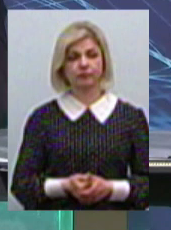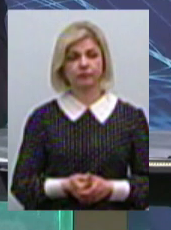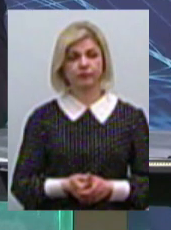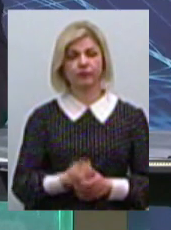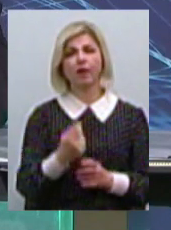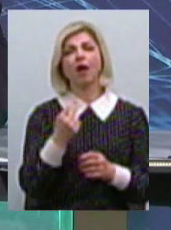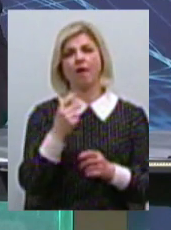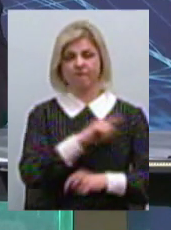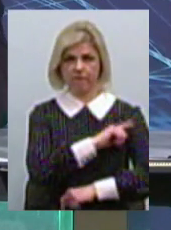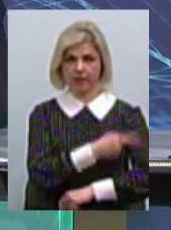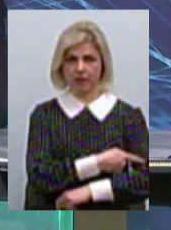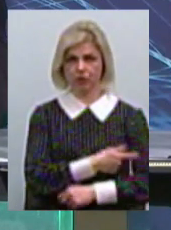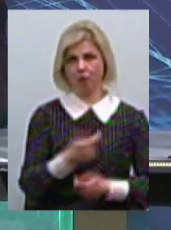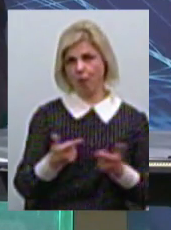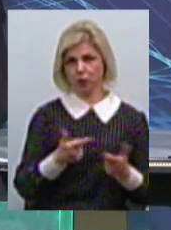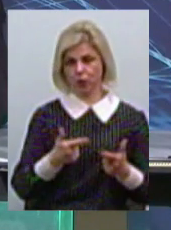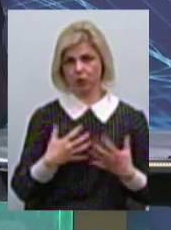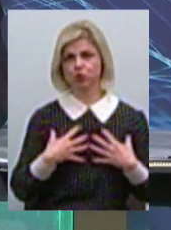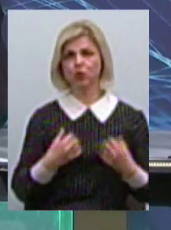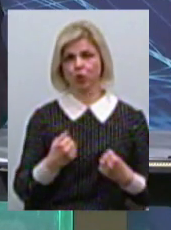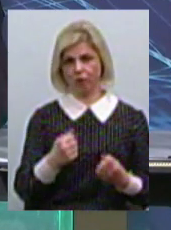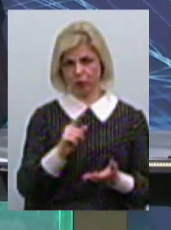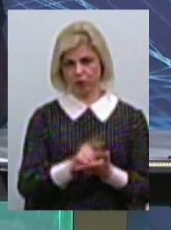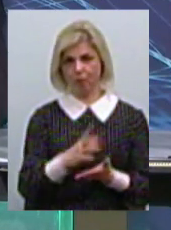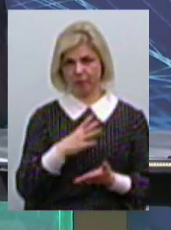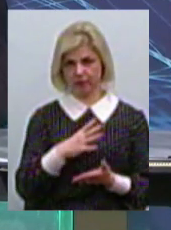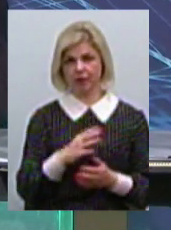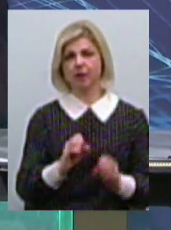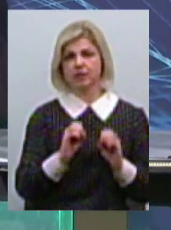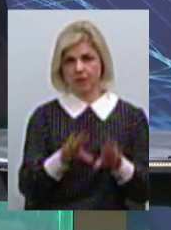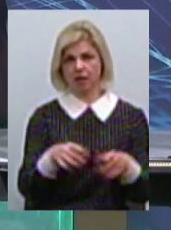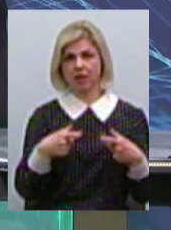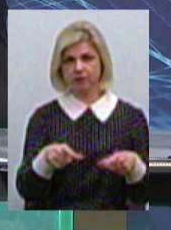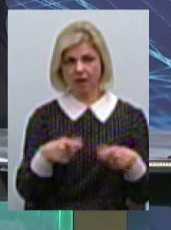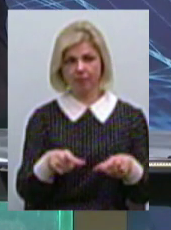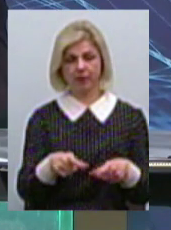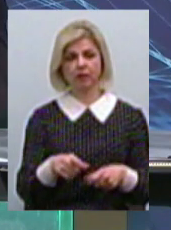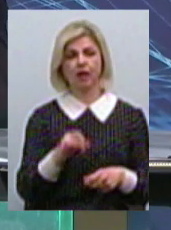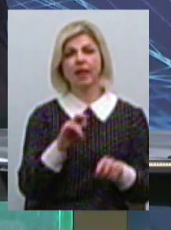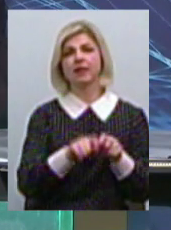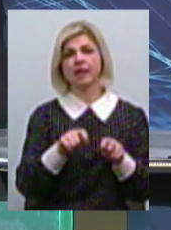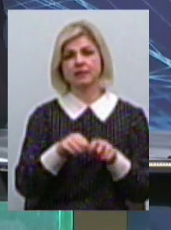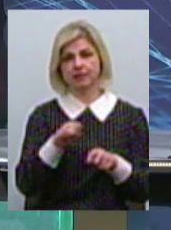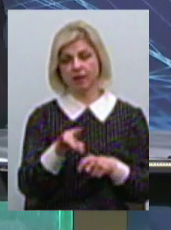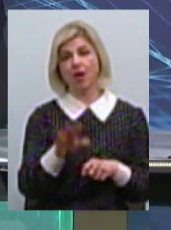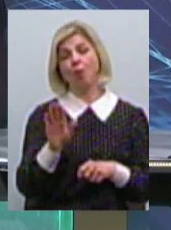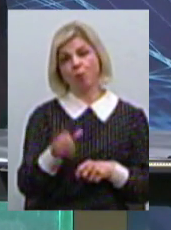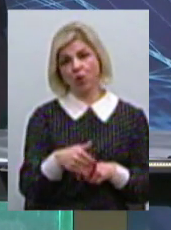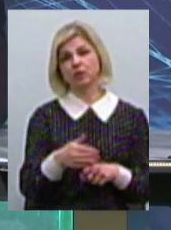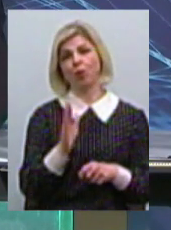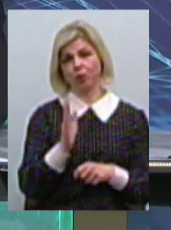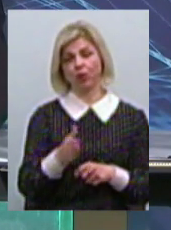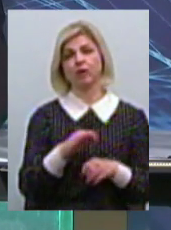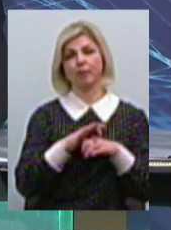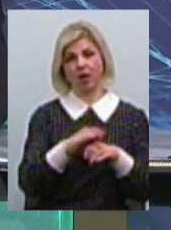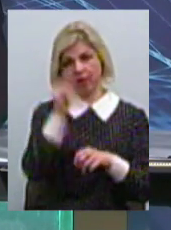добра фізична підготовка, тому що потрібно фізичну підготовку здати, пройти тестування, і після чого ми будемо